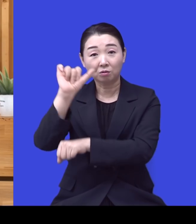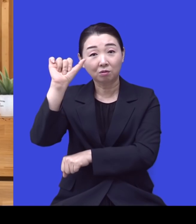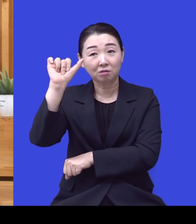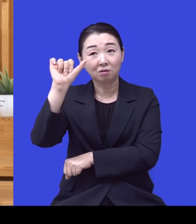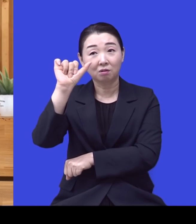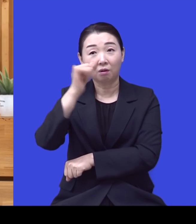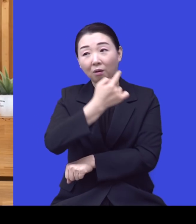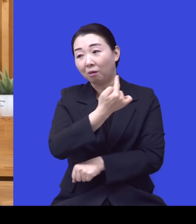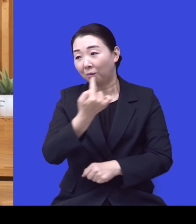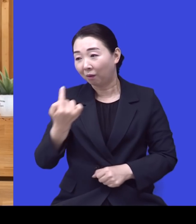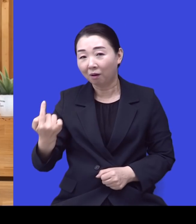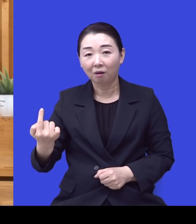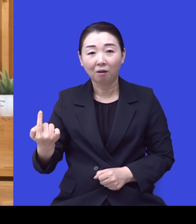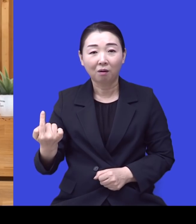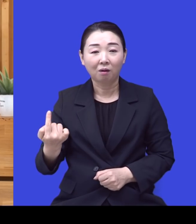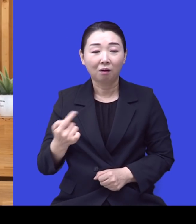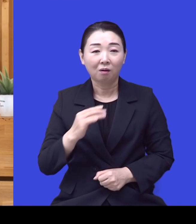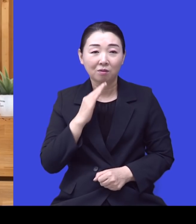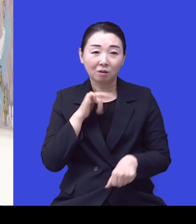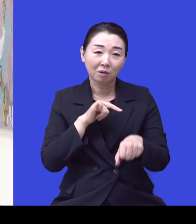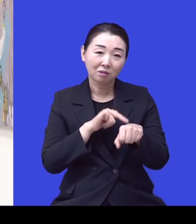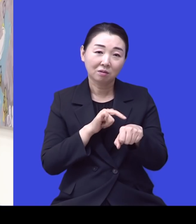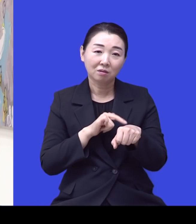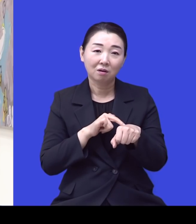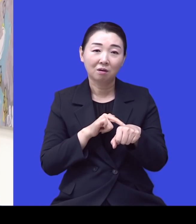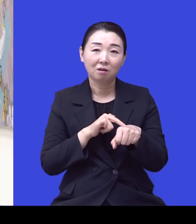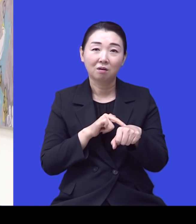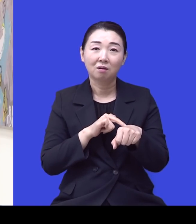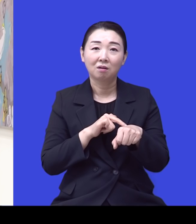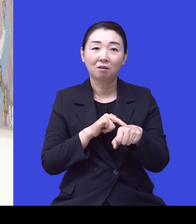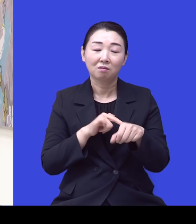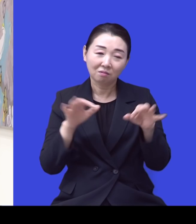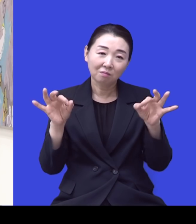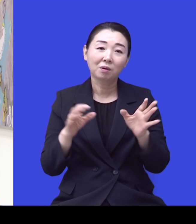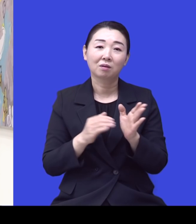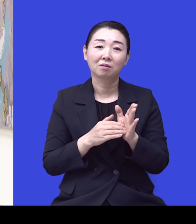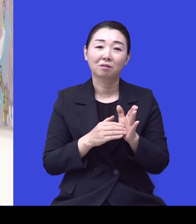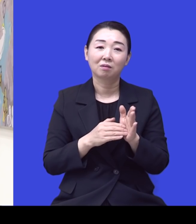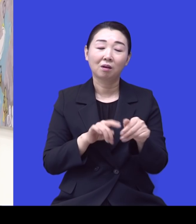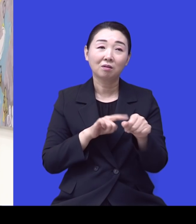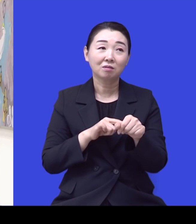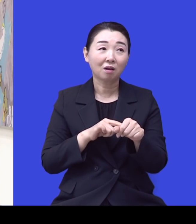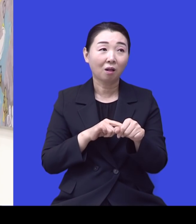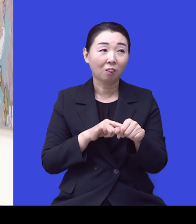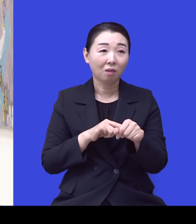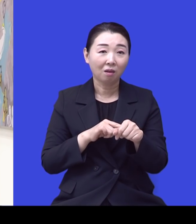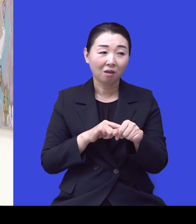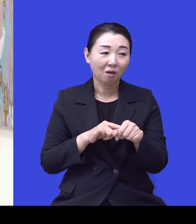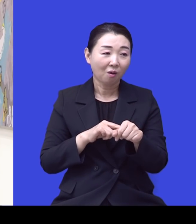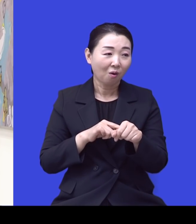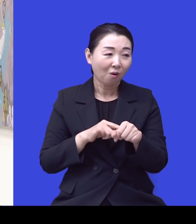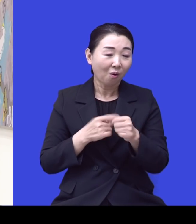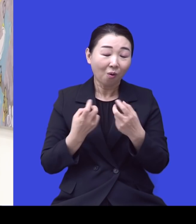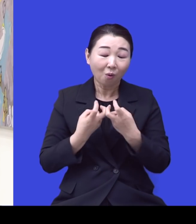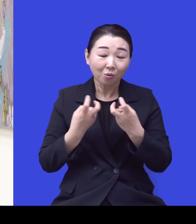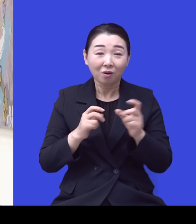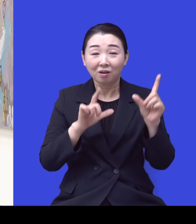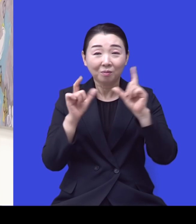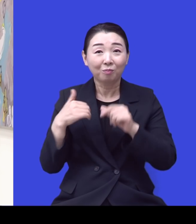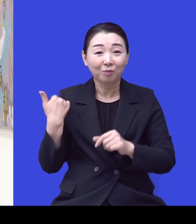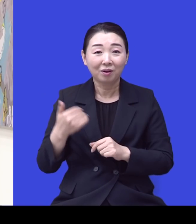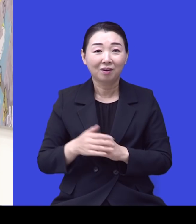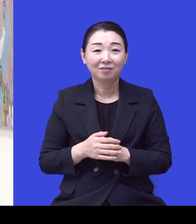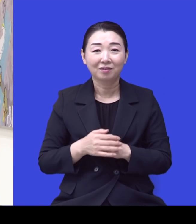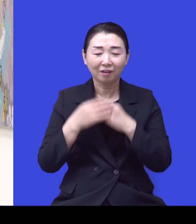돼서 나온 거예요. 와. 정말 그 시간이라는 게 그렇더군요. 네. 정말 그 시간이 어떻게 지나는 줄 몰랐던 거예요. 네. 근데 여한 없이